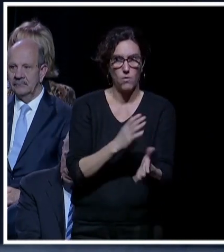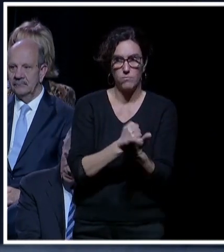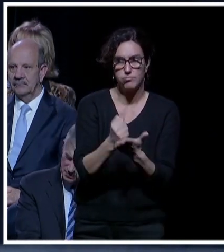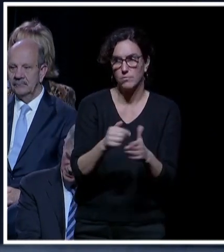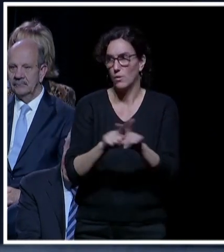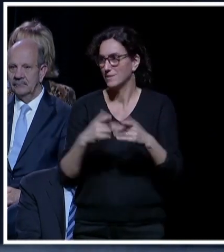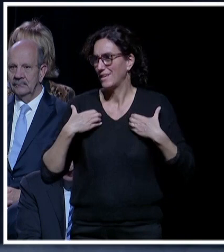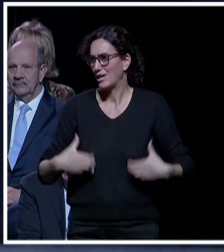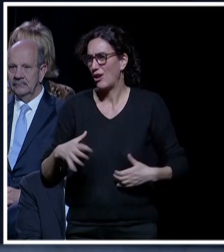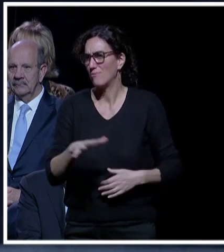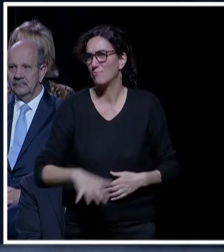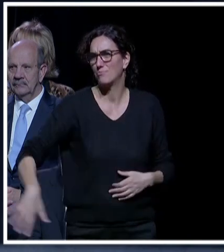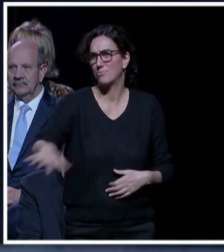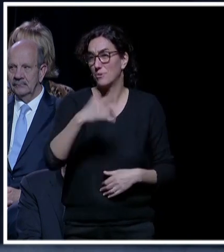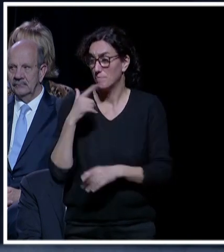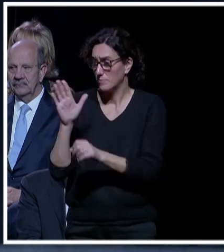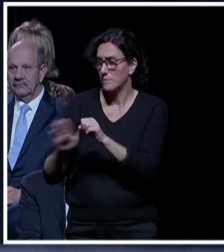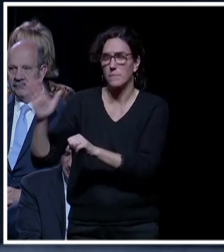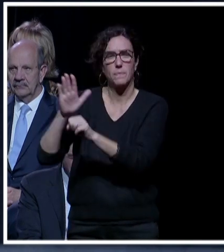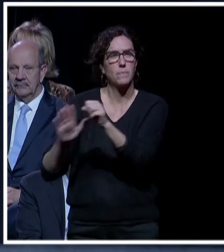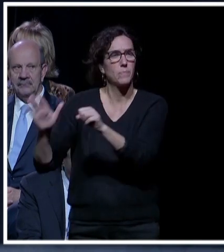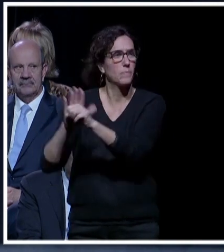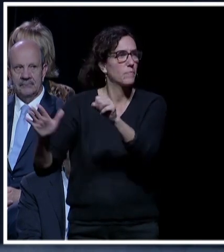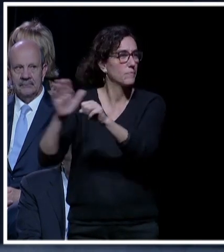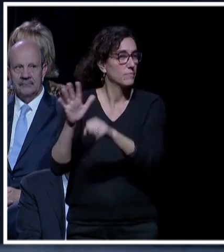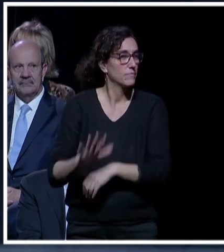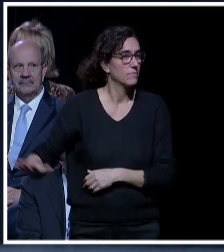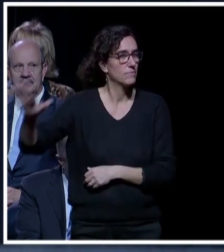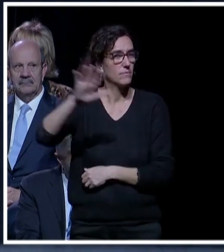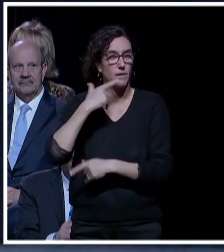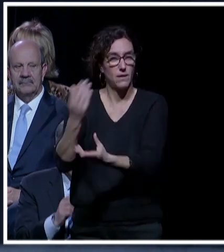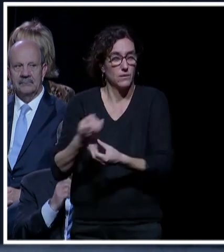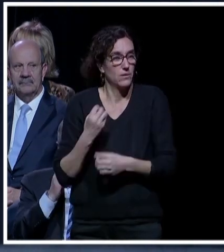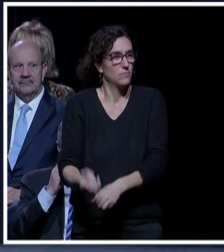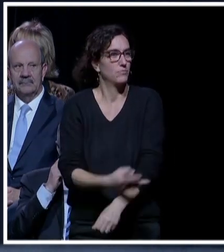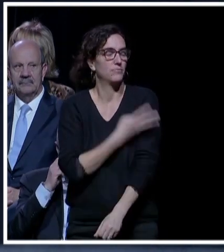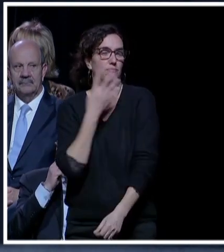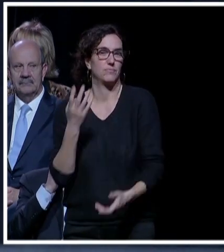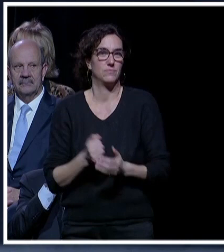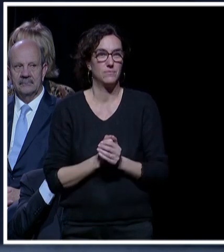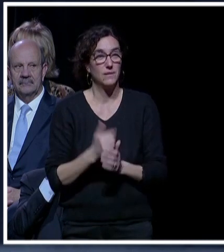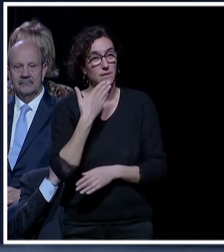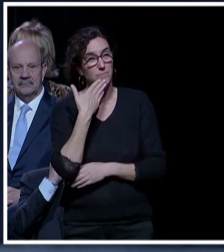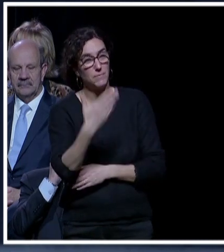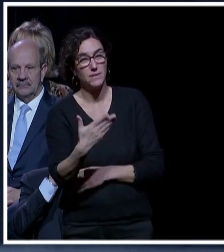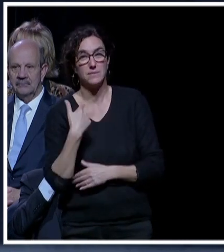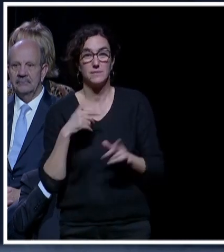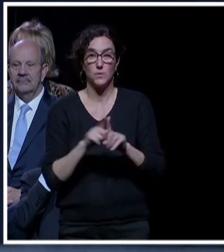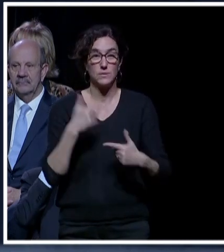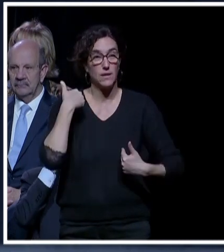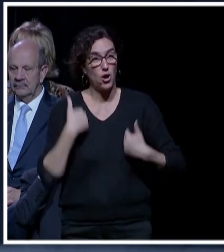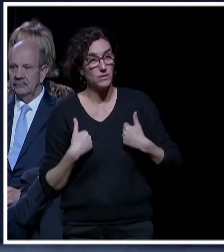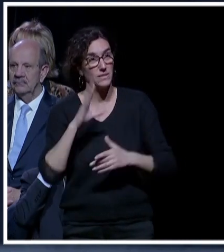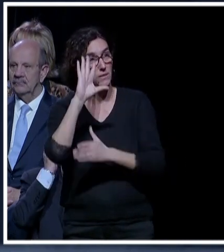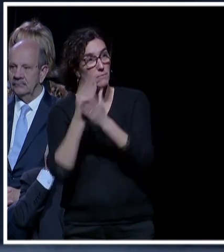nos clubs qui nous font vivre de si belles émotions. Merci à nos champions de France, nos Hornets du Handi Basket,